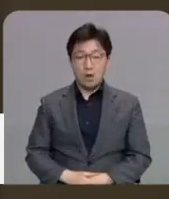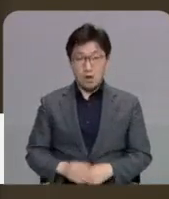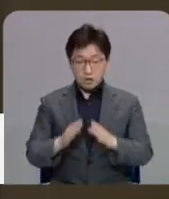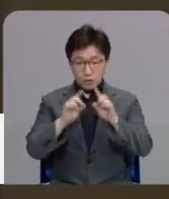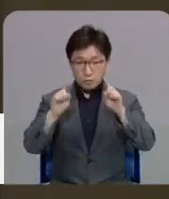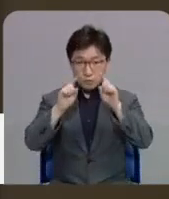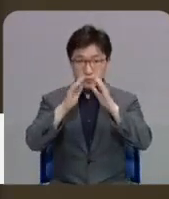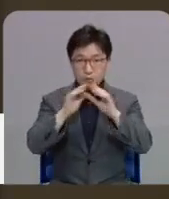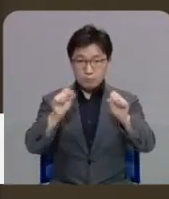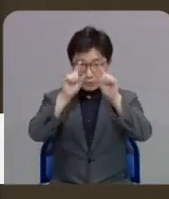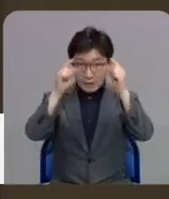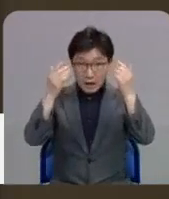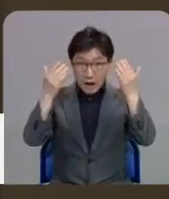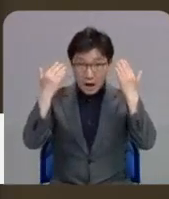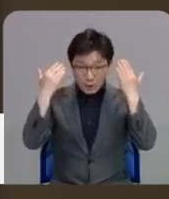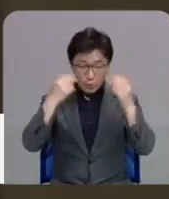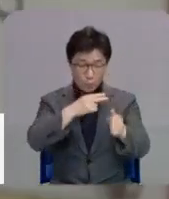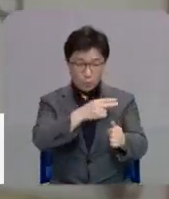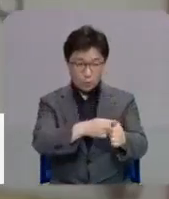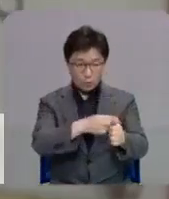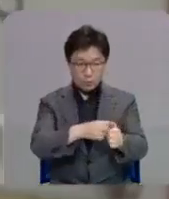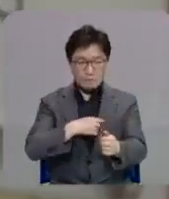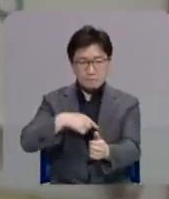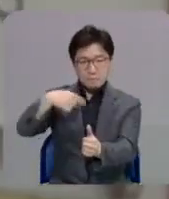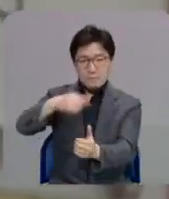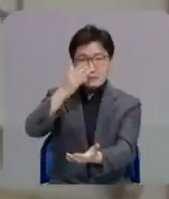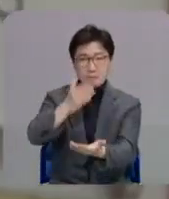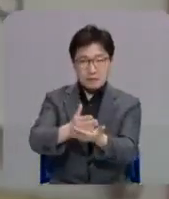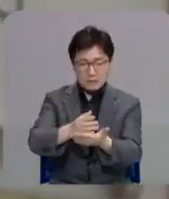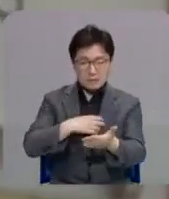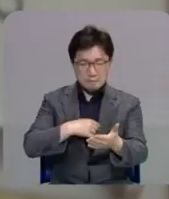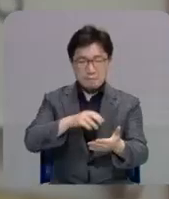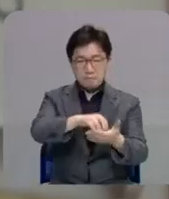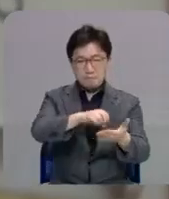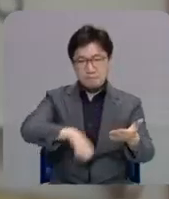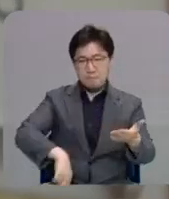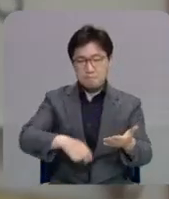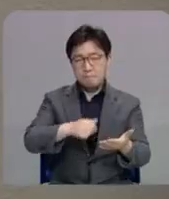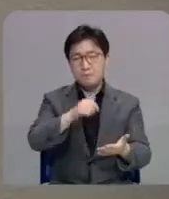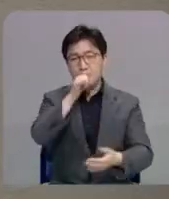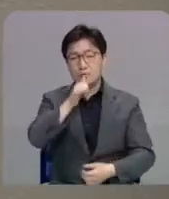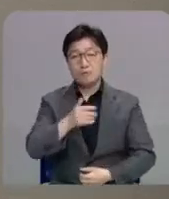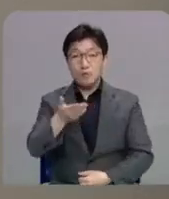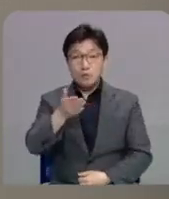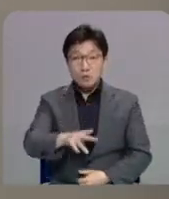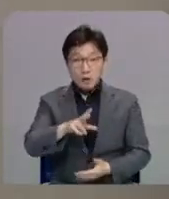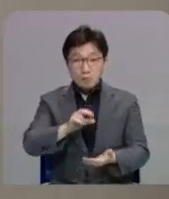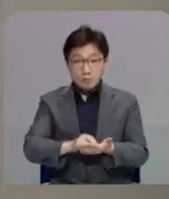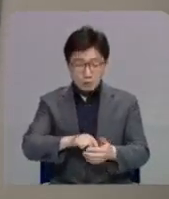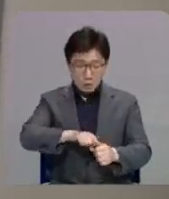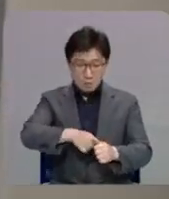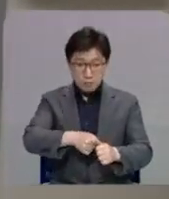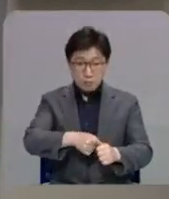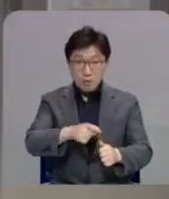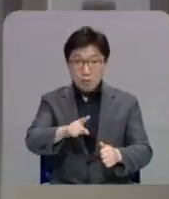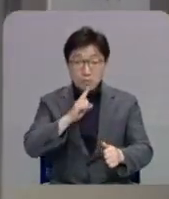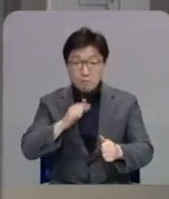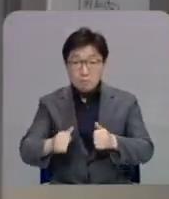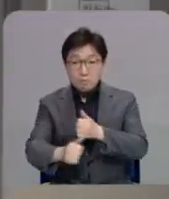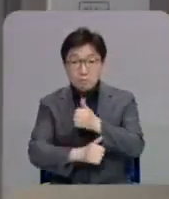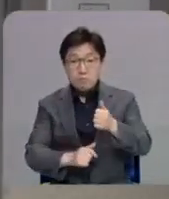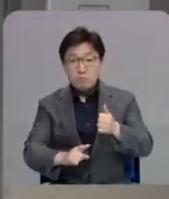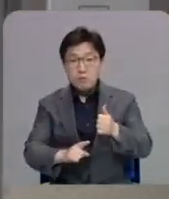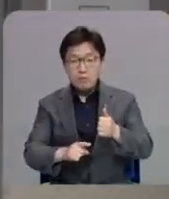되는 a 교수를 수업에서 배제하는 등 인 4조 초도 했습니다 하지만 최근 전북대 징계위원회 가